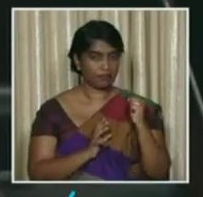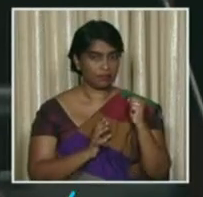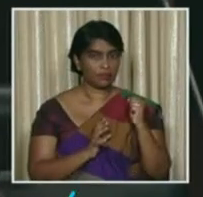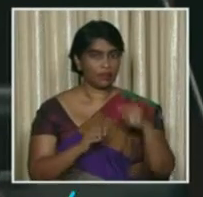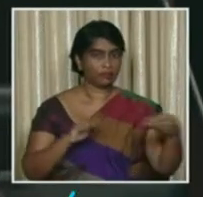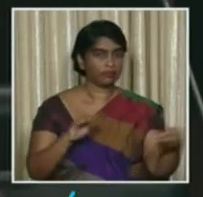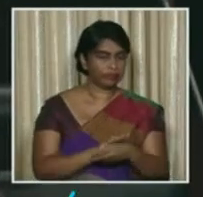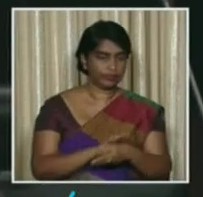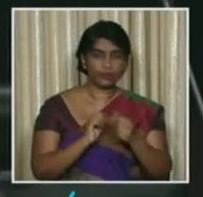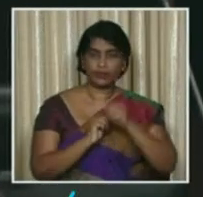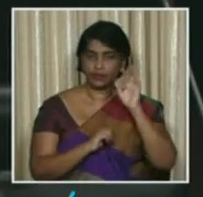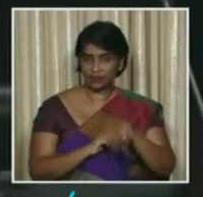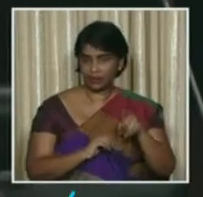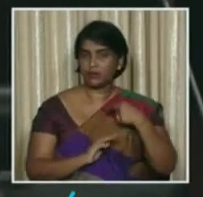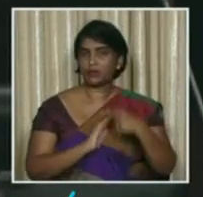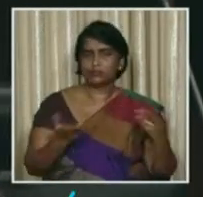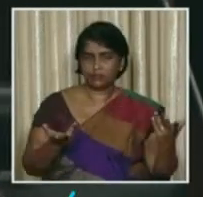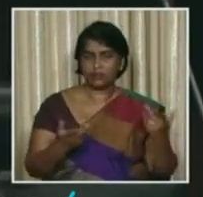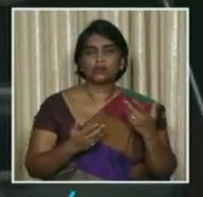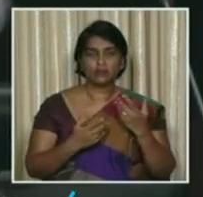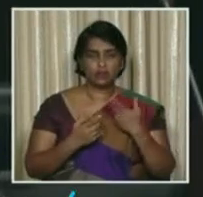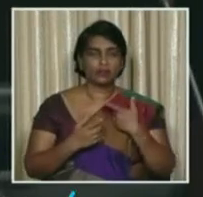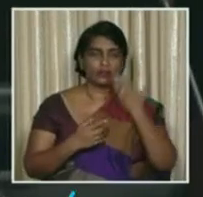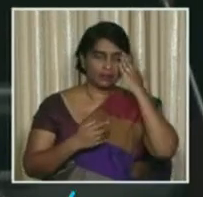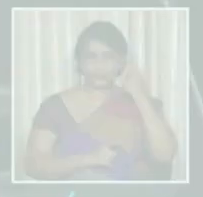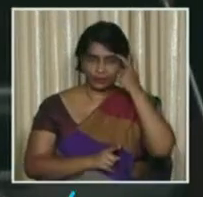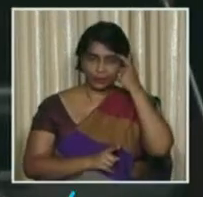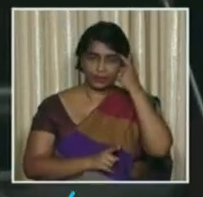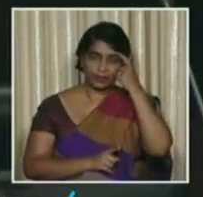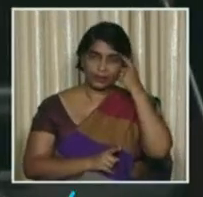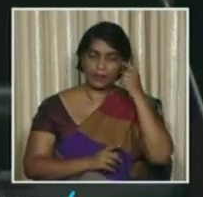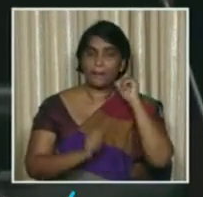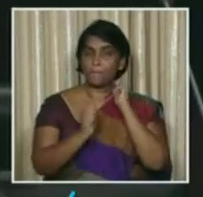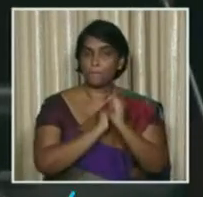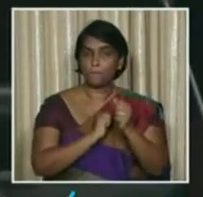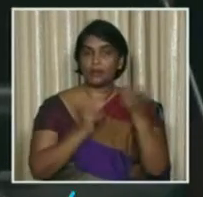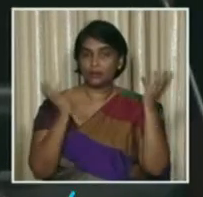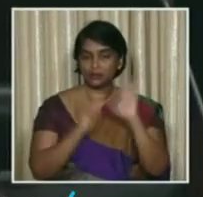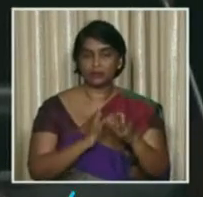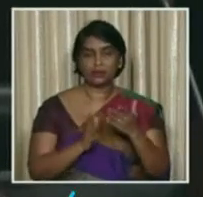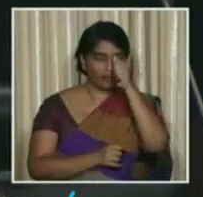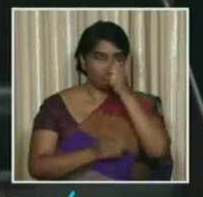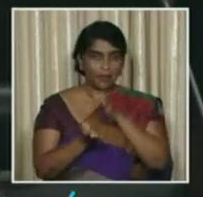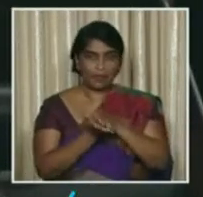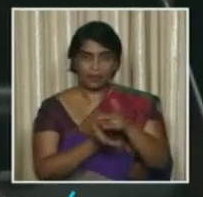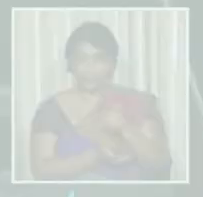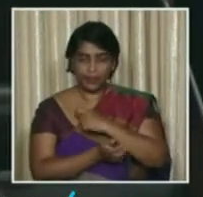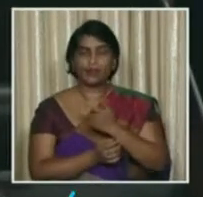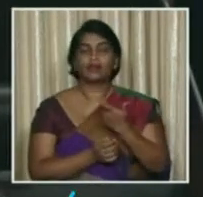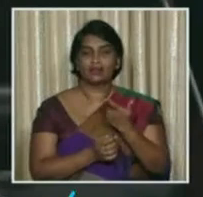යට ගණදෙනුවක් සිද්ධ වෙලා තියෙනවා ශ්‍රී ලාංකිකයෙකුට. සාමාන්‍ය ව්‍යවහාරය දන්නවා දැන් බස් ස්ටෑන්ඩ් එකක පොකට් එකක් ගහපුවාම